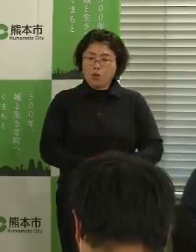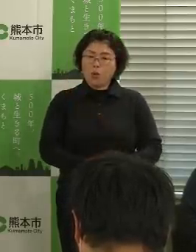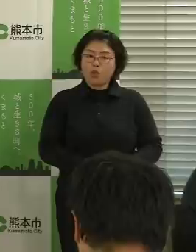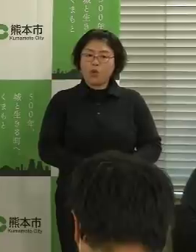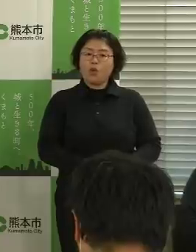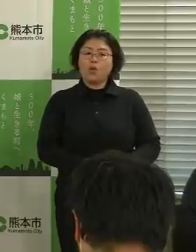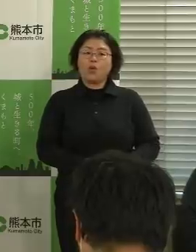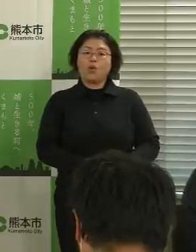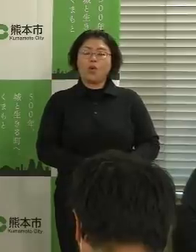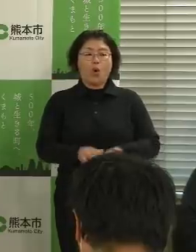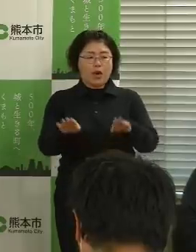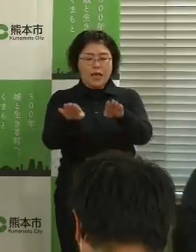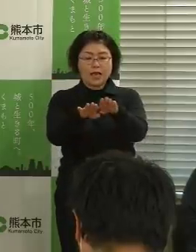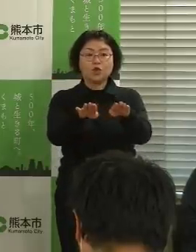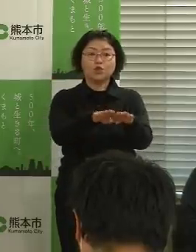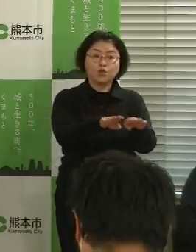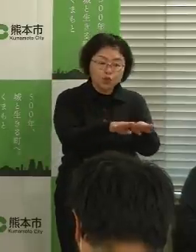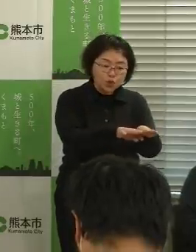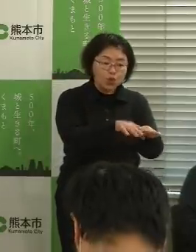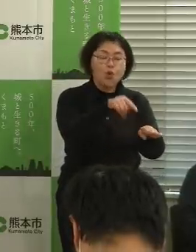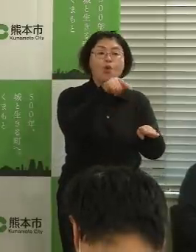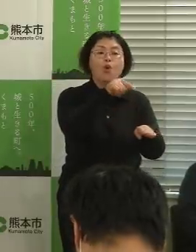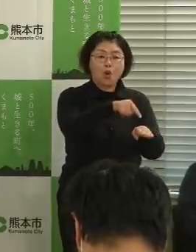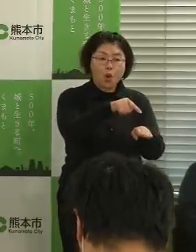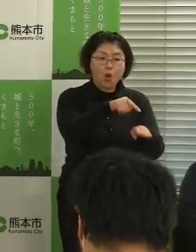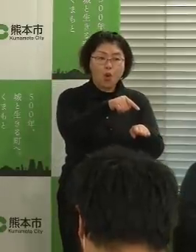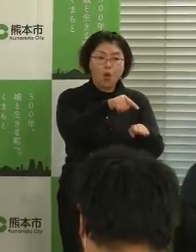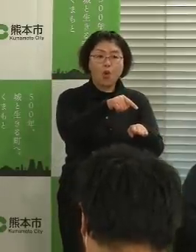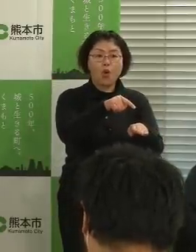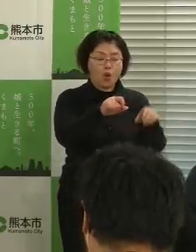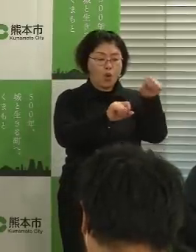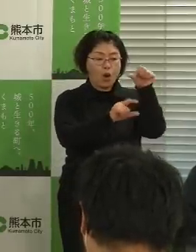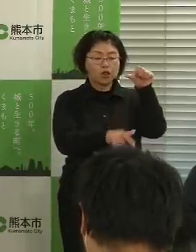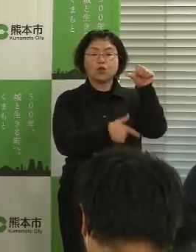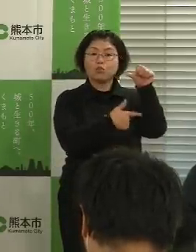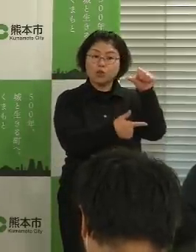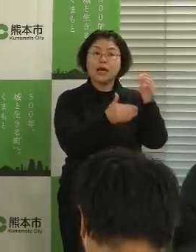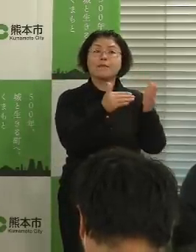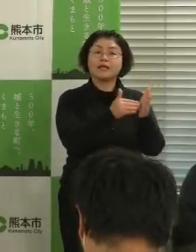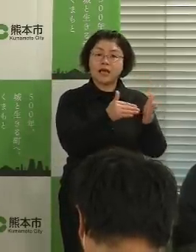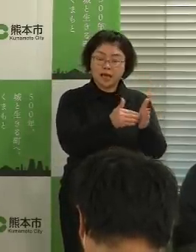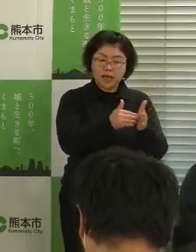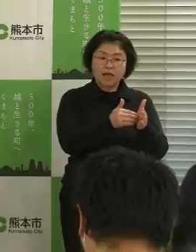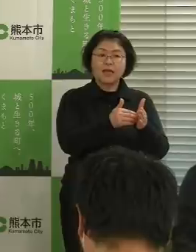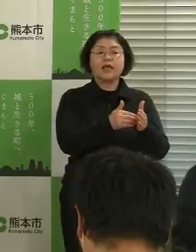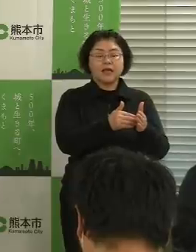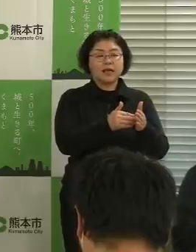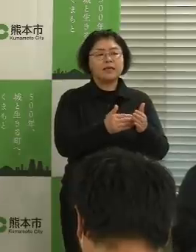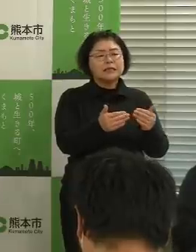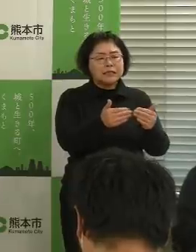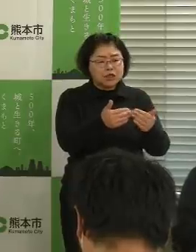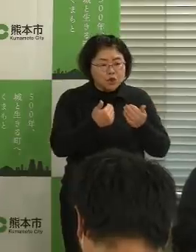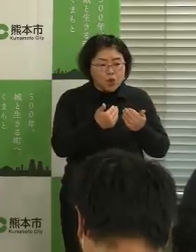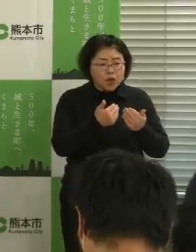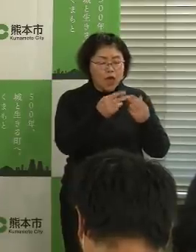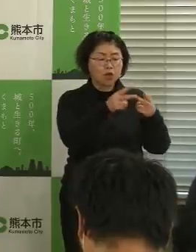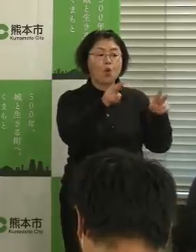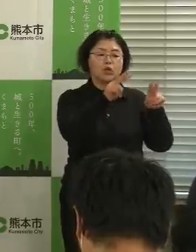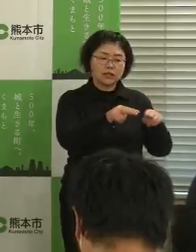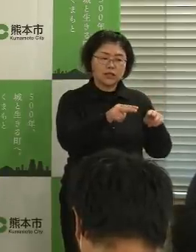この大型連休期間中、ゴールデンウィーク期間中は真に必要の場合を除